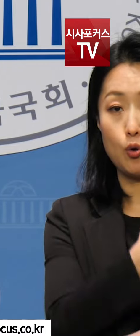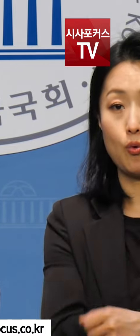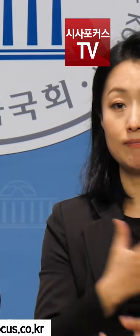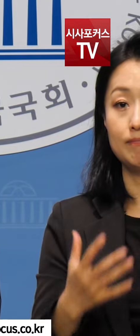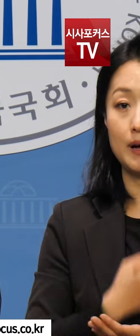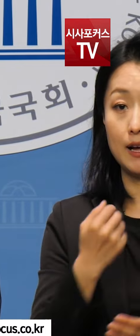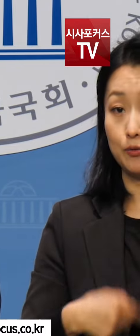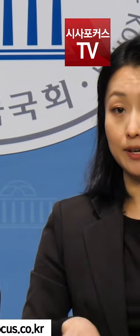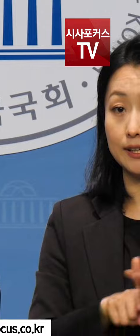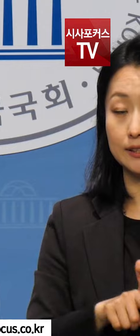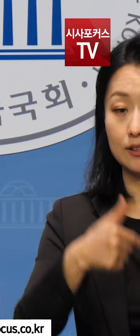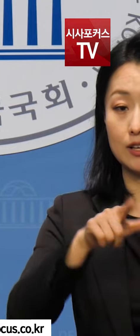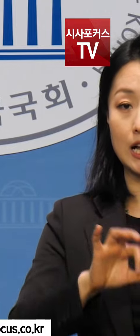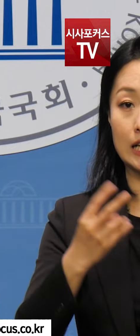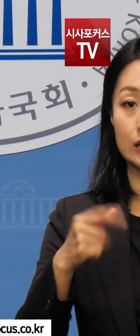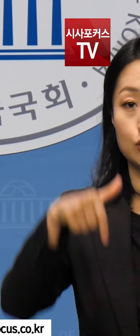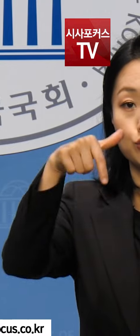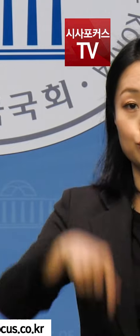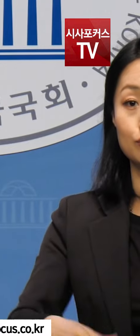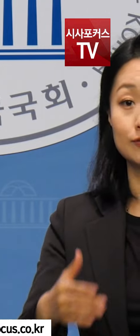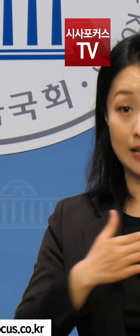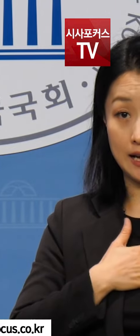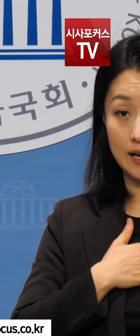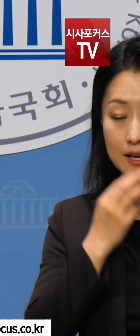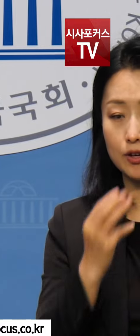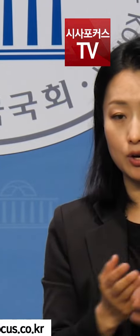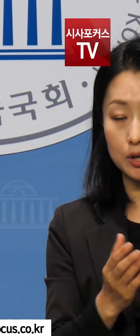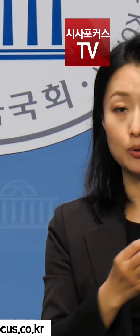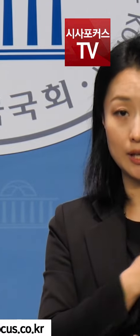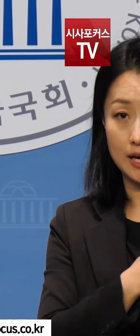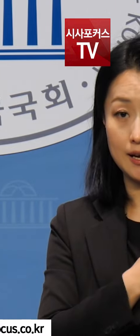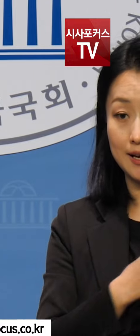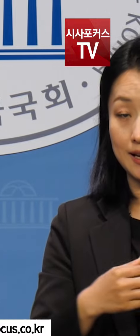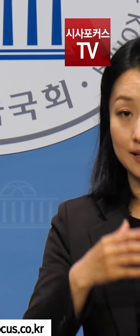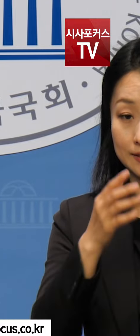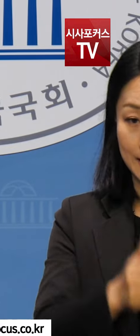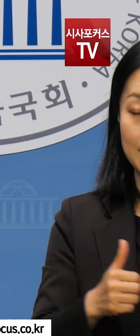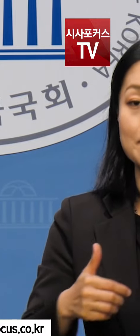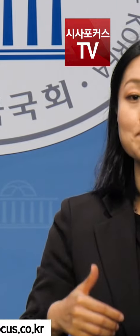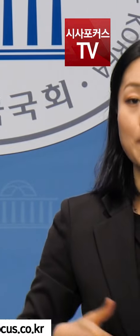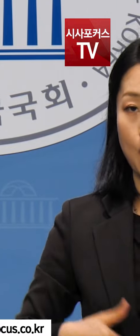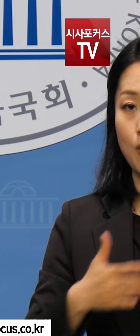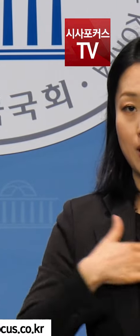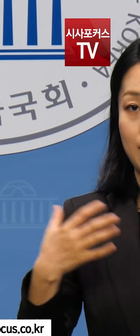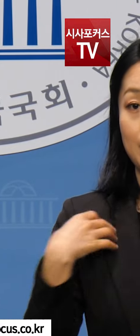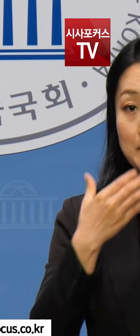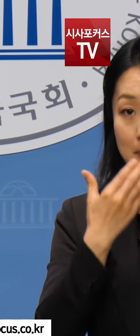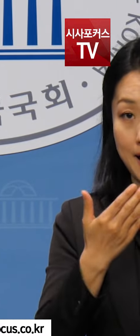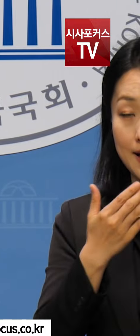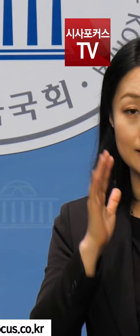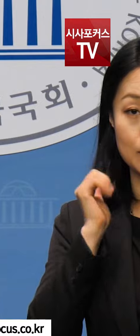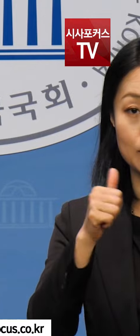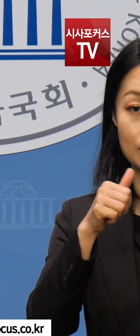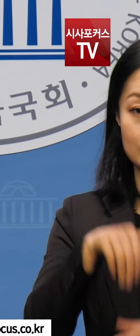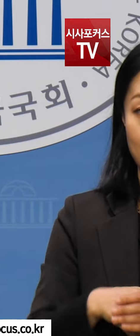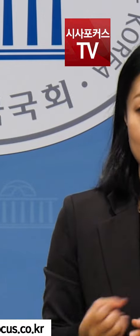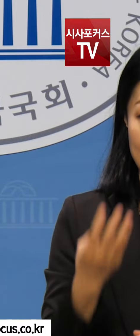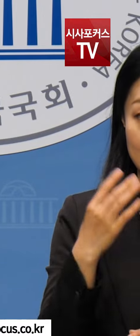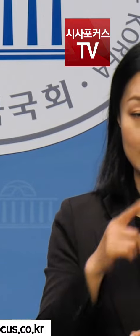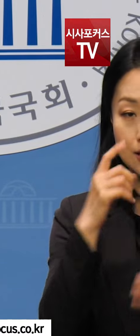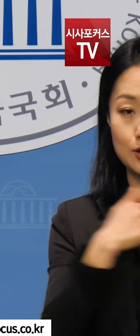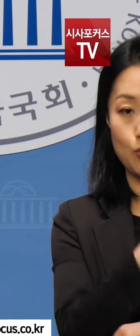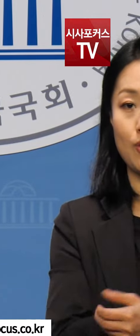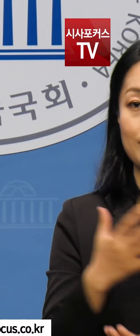정권교체를 위해서 강덕구가 경기도당에서 역할이 필요하다고 저는 확신합니다. 대선 승리,